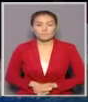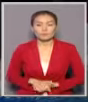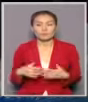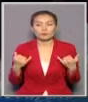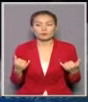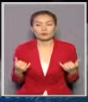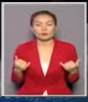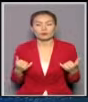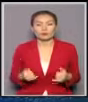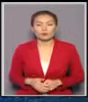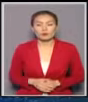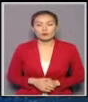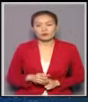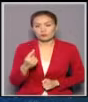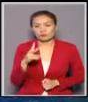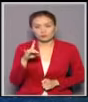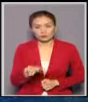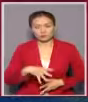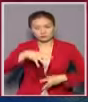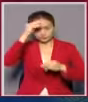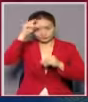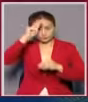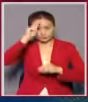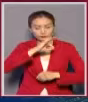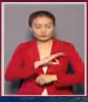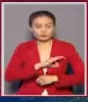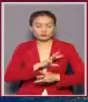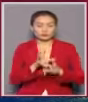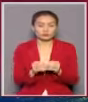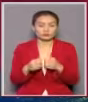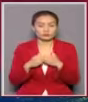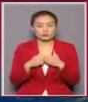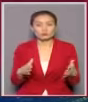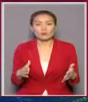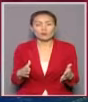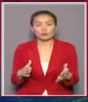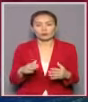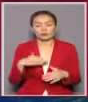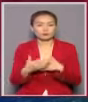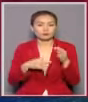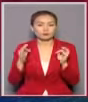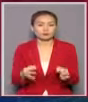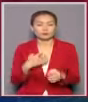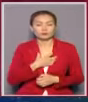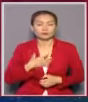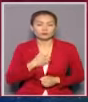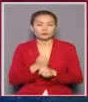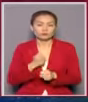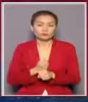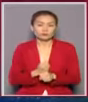Бүгін 11 жыл бойы алған білімдеріңізді дұрыс қолданып, дұрыс таңдау жасап, аса